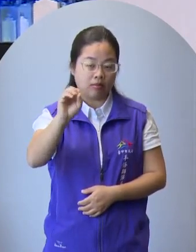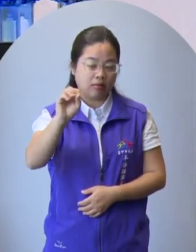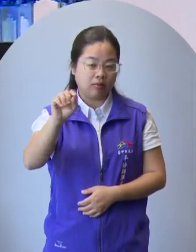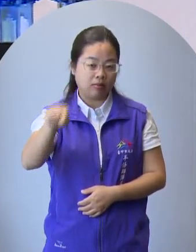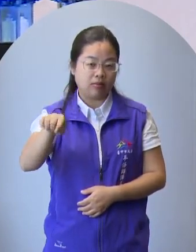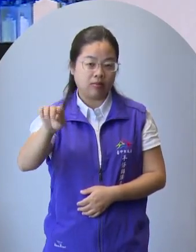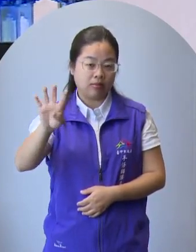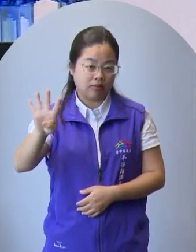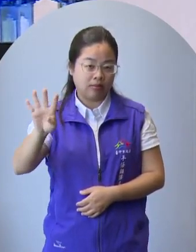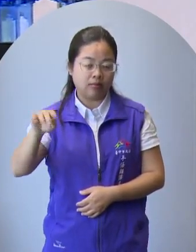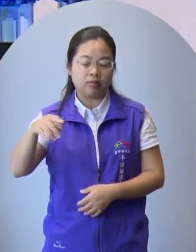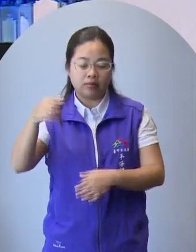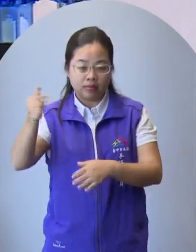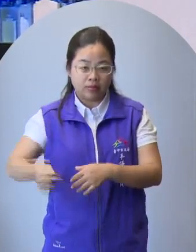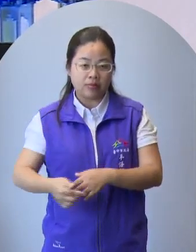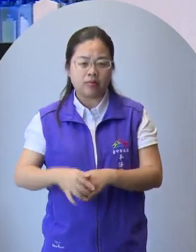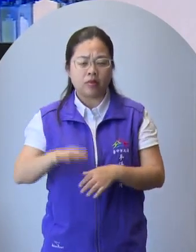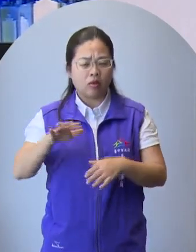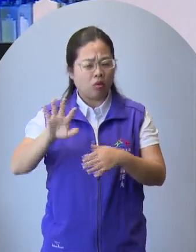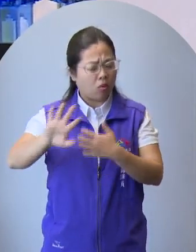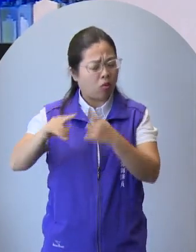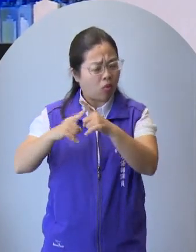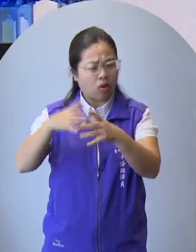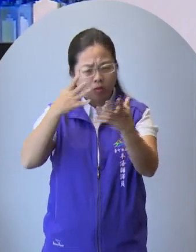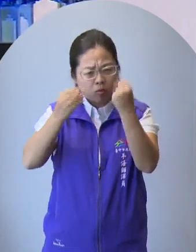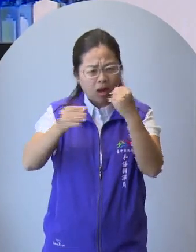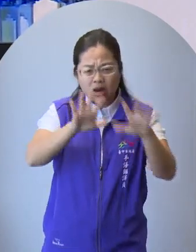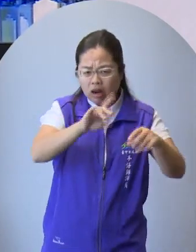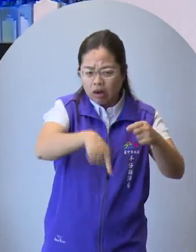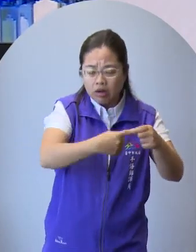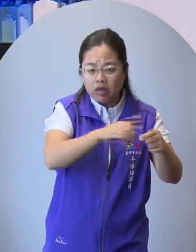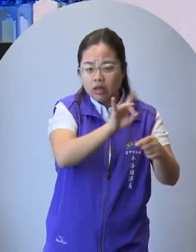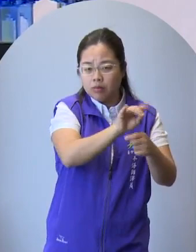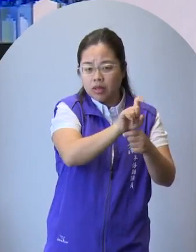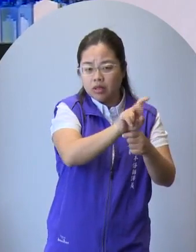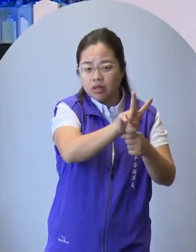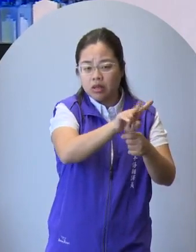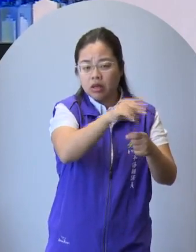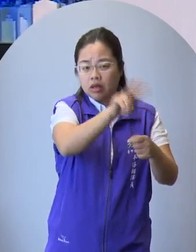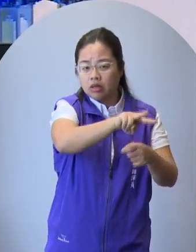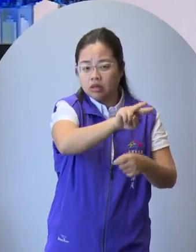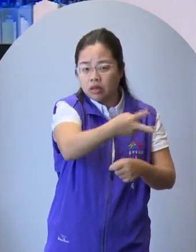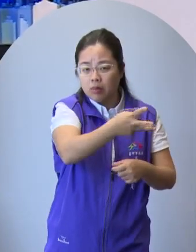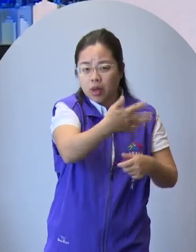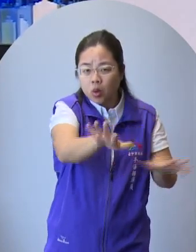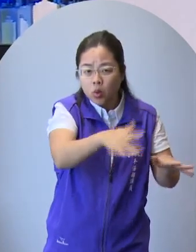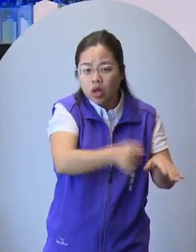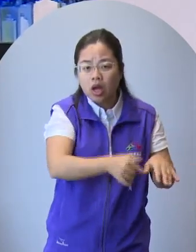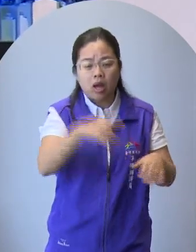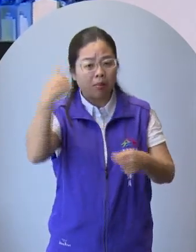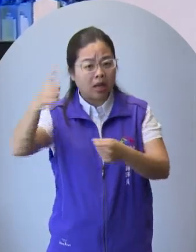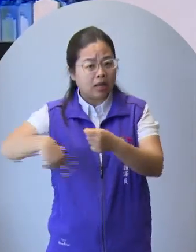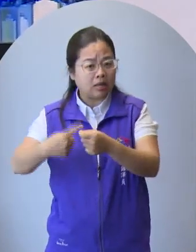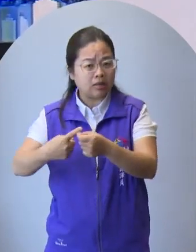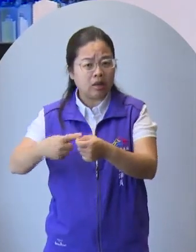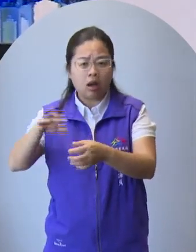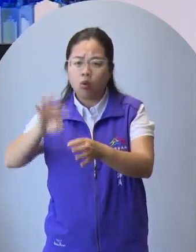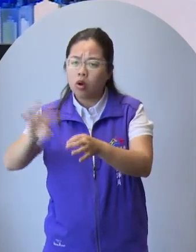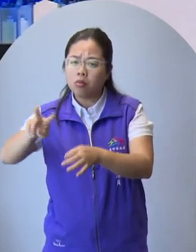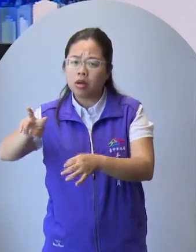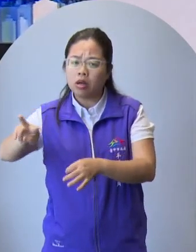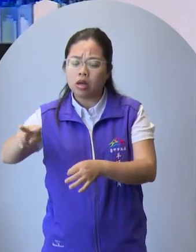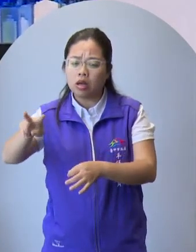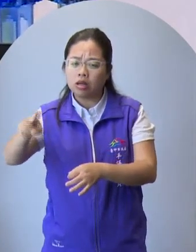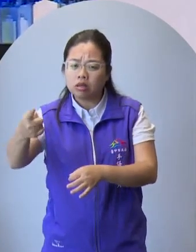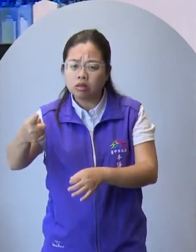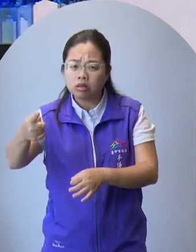2102.41亿，所以有些人不太清楚，哎，你今年112年度就2300多了，你明年送进去怎么剩2000亿